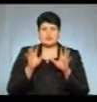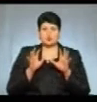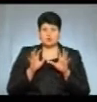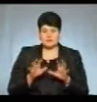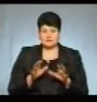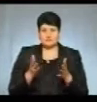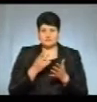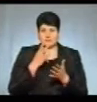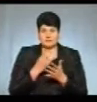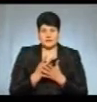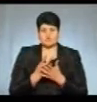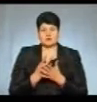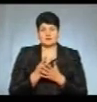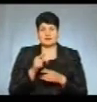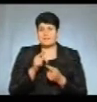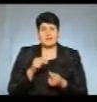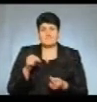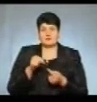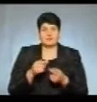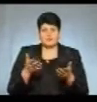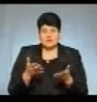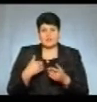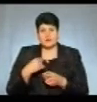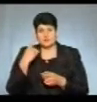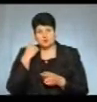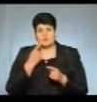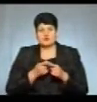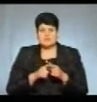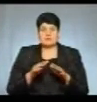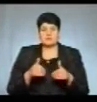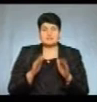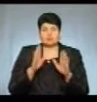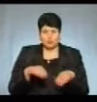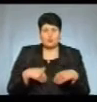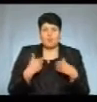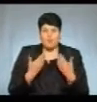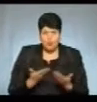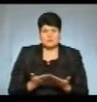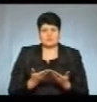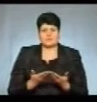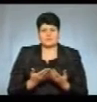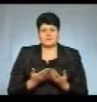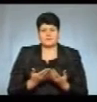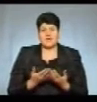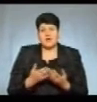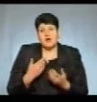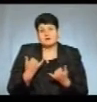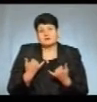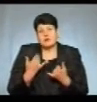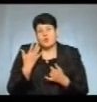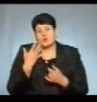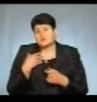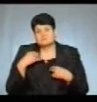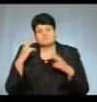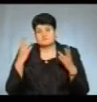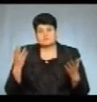він вбачає там десь невідповідності. Я думаю, що такі пропозиції будуть подані уповноваженим. Наразі які і коли вони будуть подані, мені